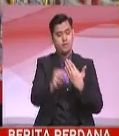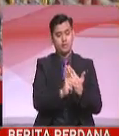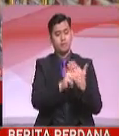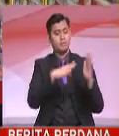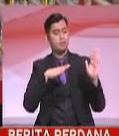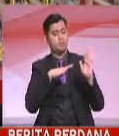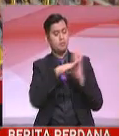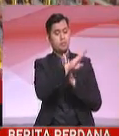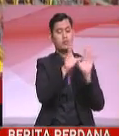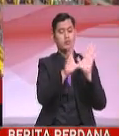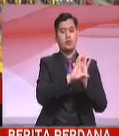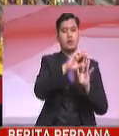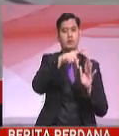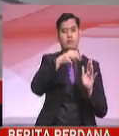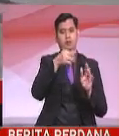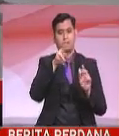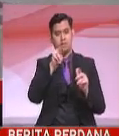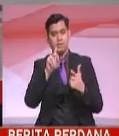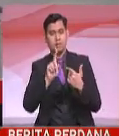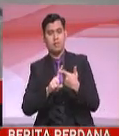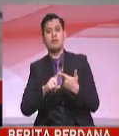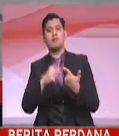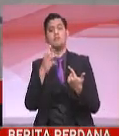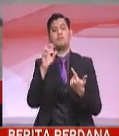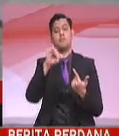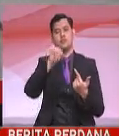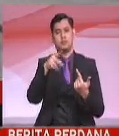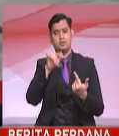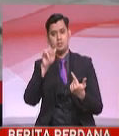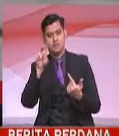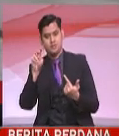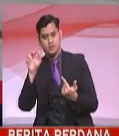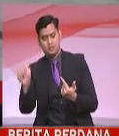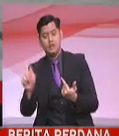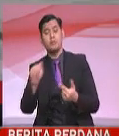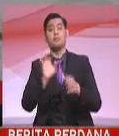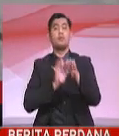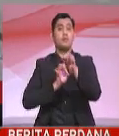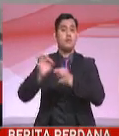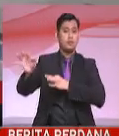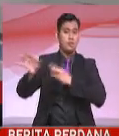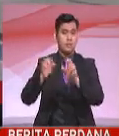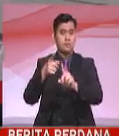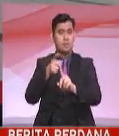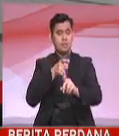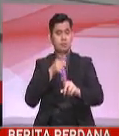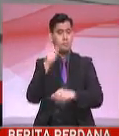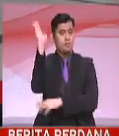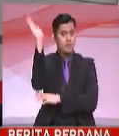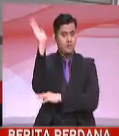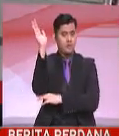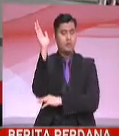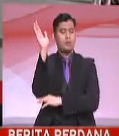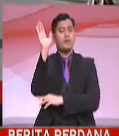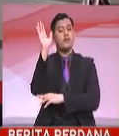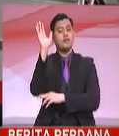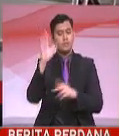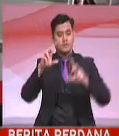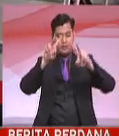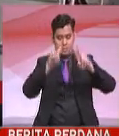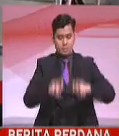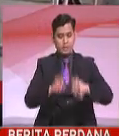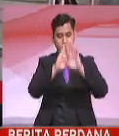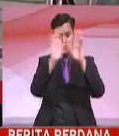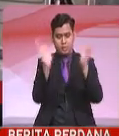seperti prihatin bencana dan kita prihatin belum Terangkan pekat berkenaan pada sesi pembentangan Maya kajai